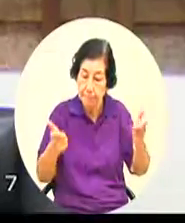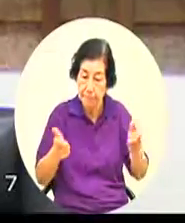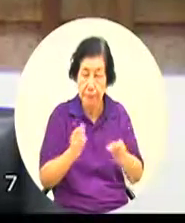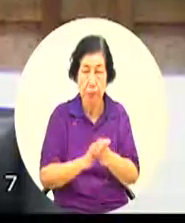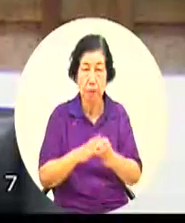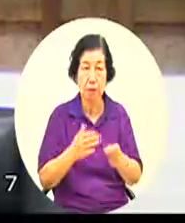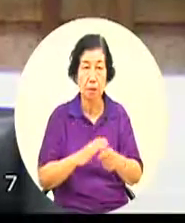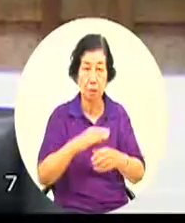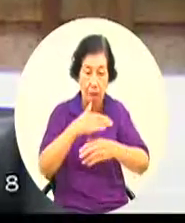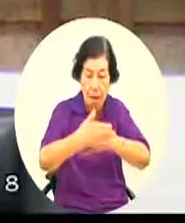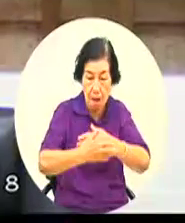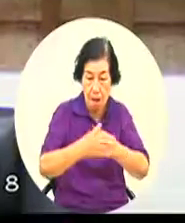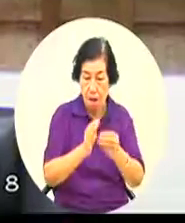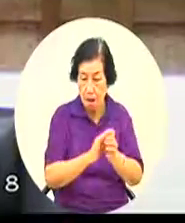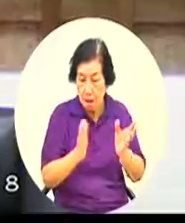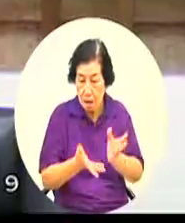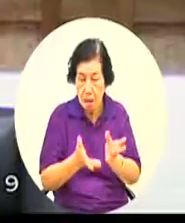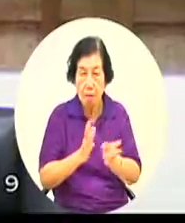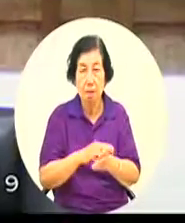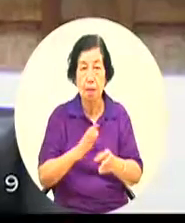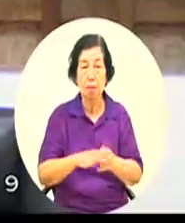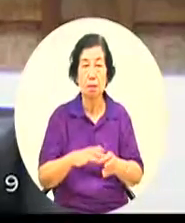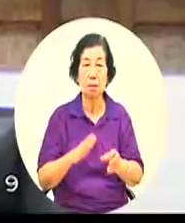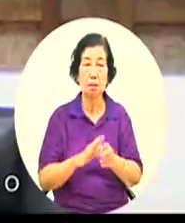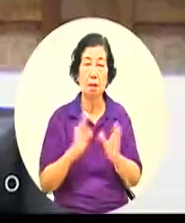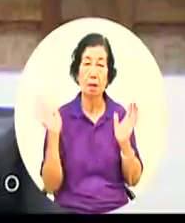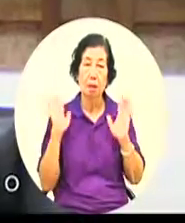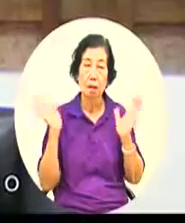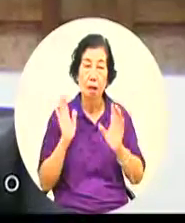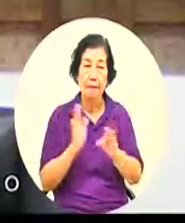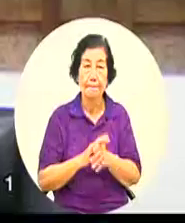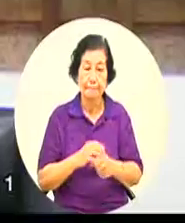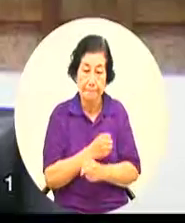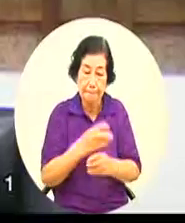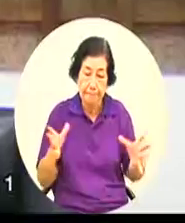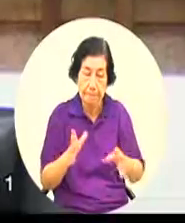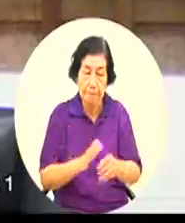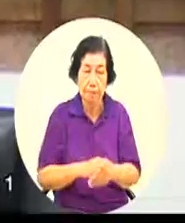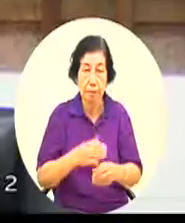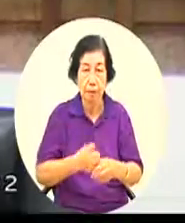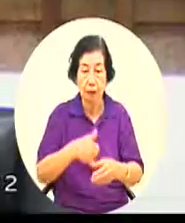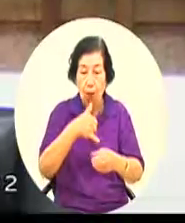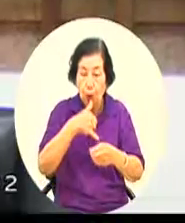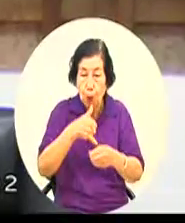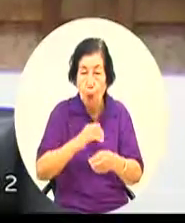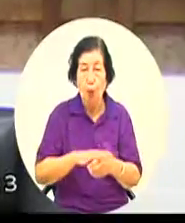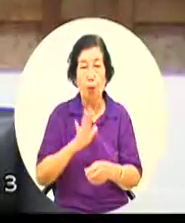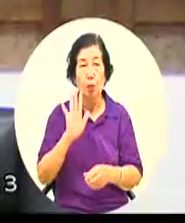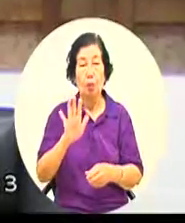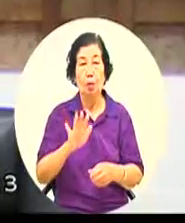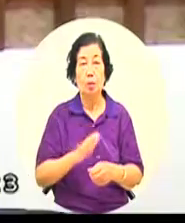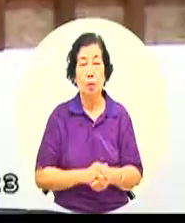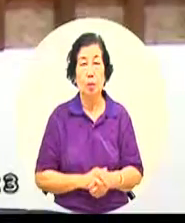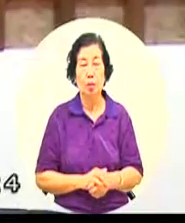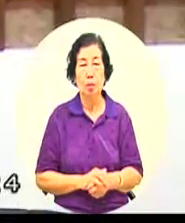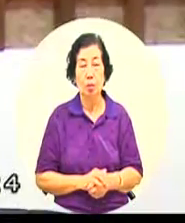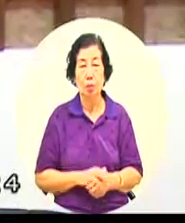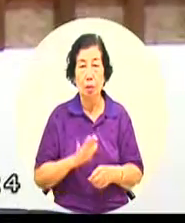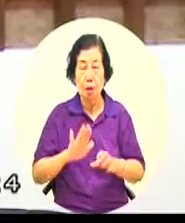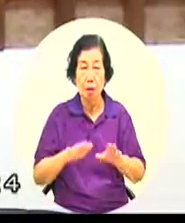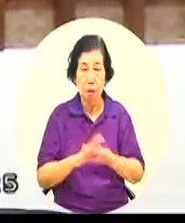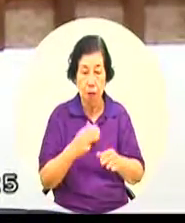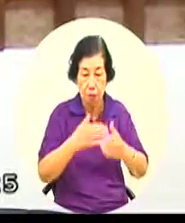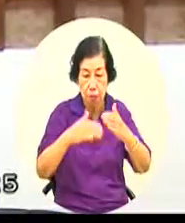了。所以呢，根据这个一个调查呢，你知道我们校园里面毒